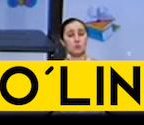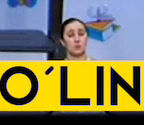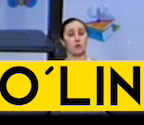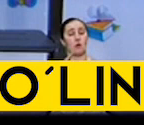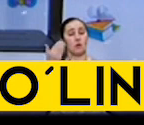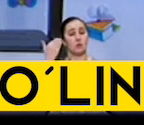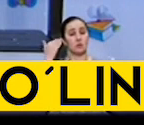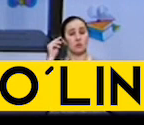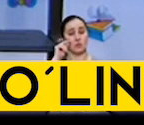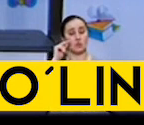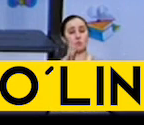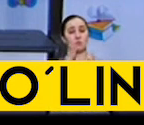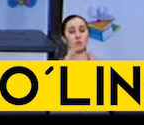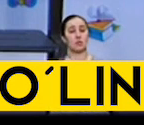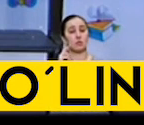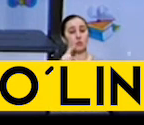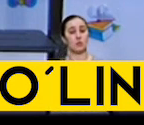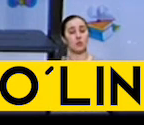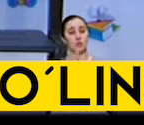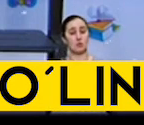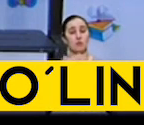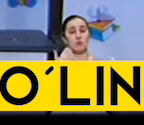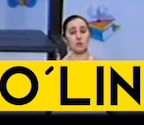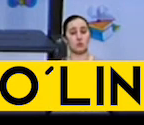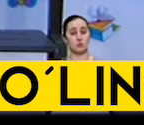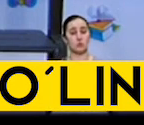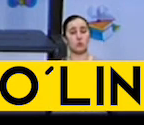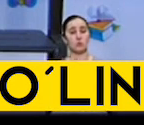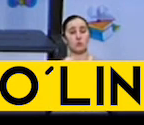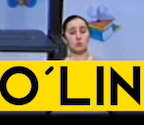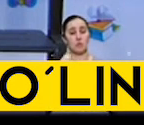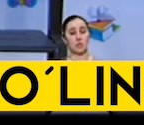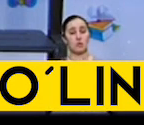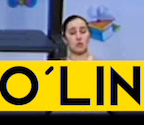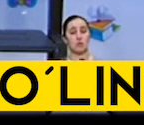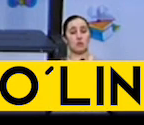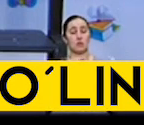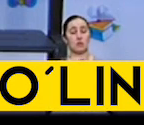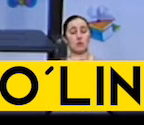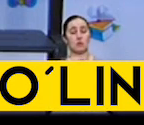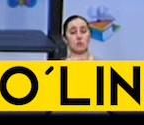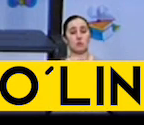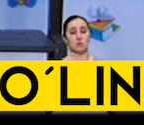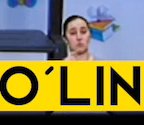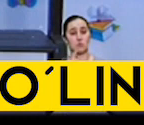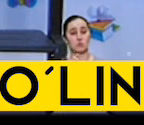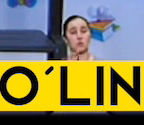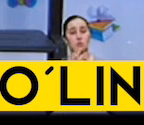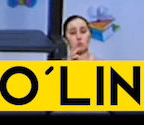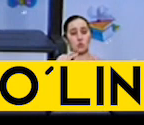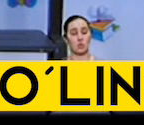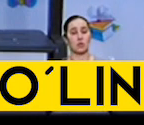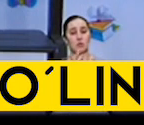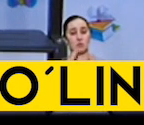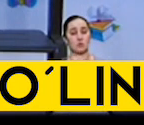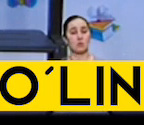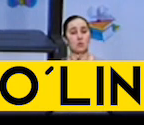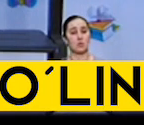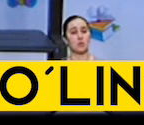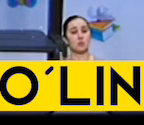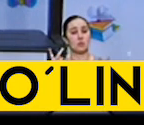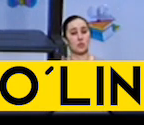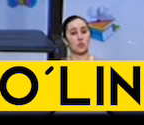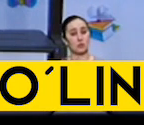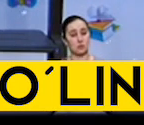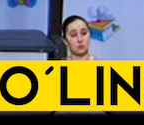biz oldingi darsimizni yakunlagan edik va siz ushbu berilgan topshiriqlarni mustaqil ravishda bajarishingiz